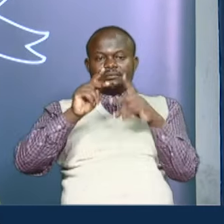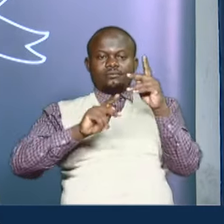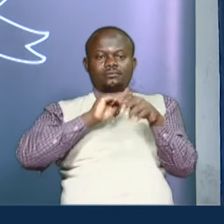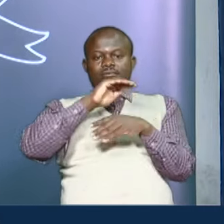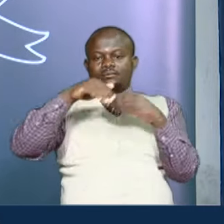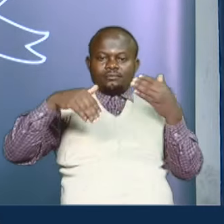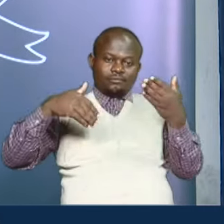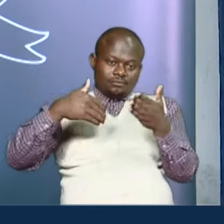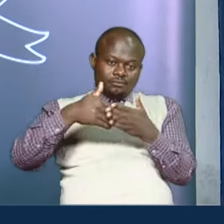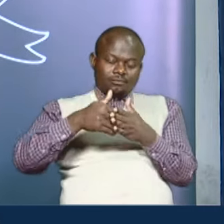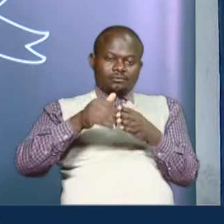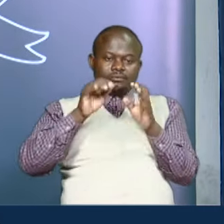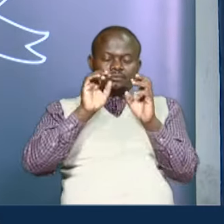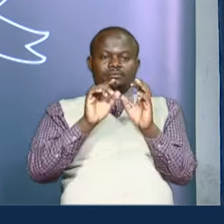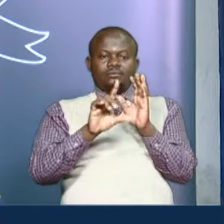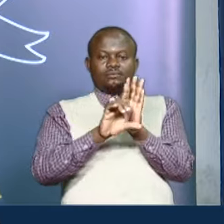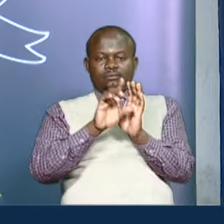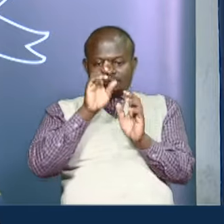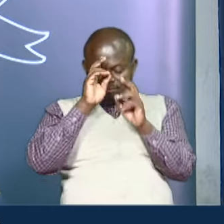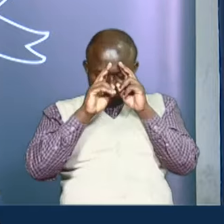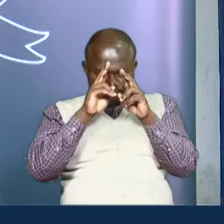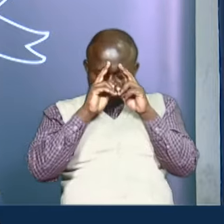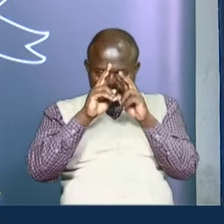ko amategeko yubahirijwe